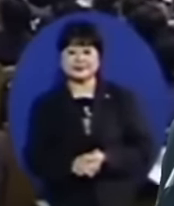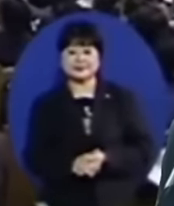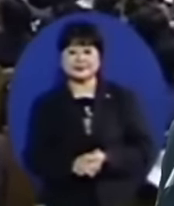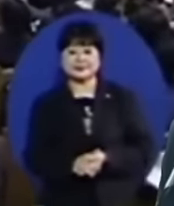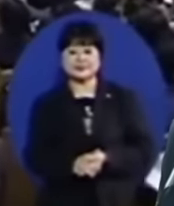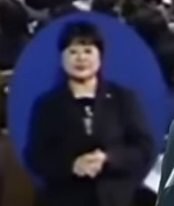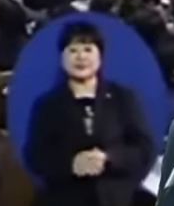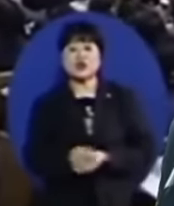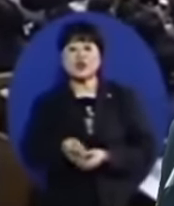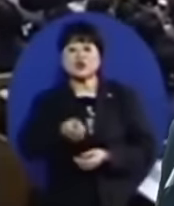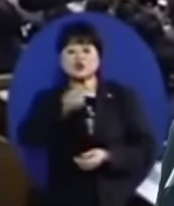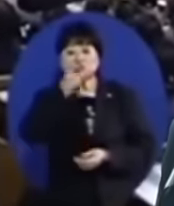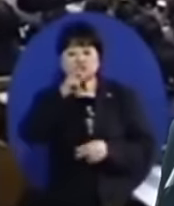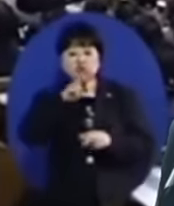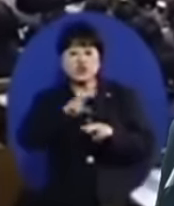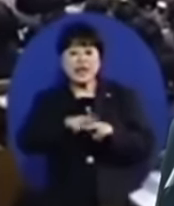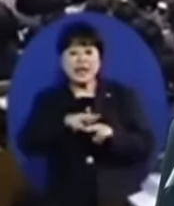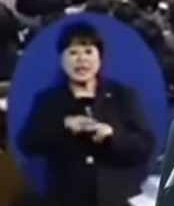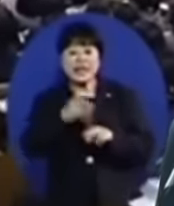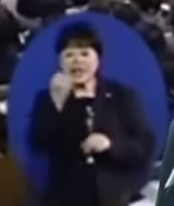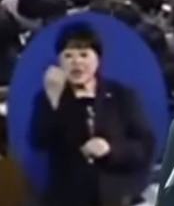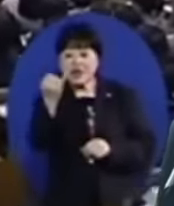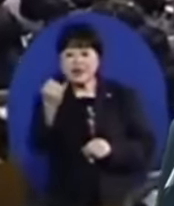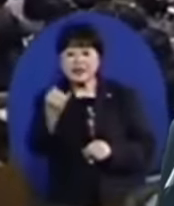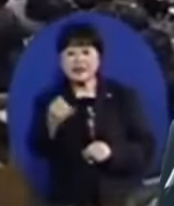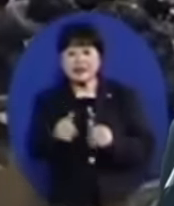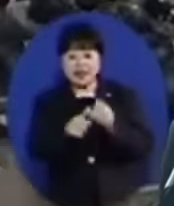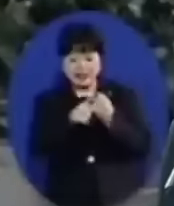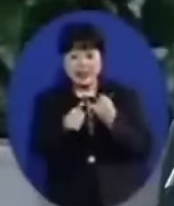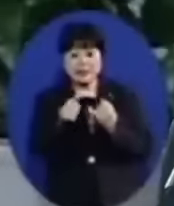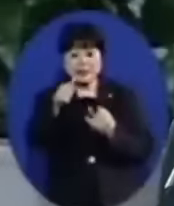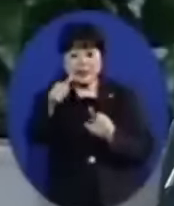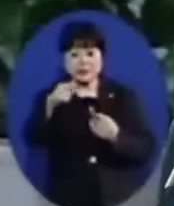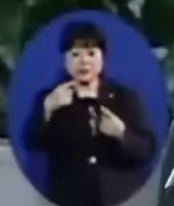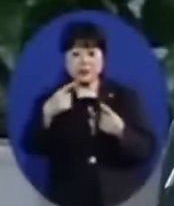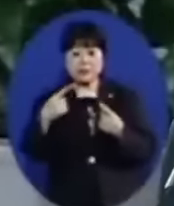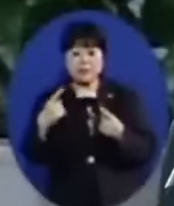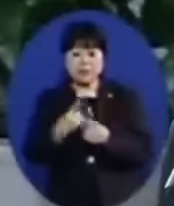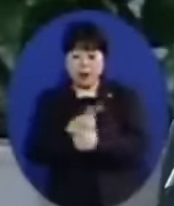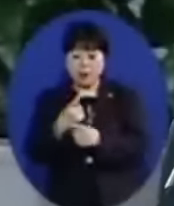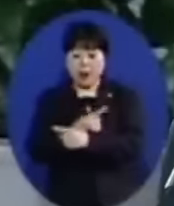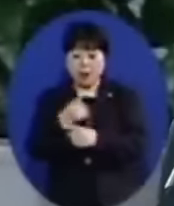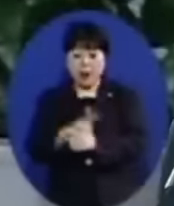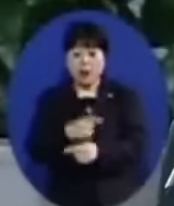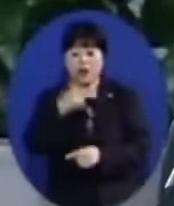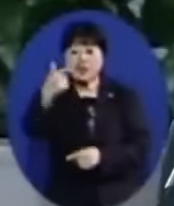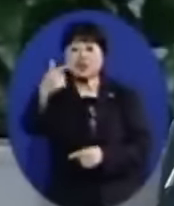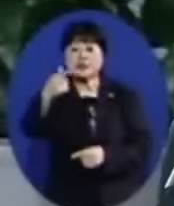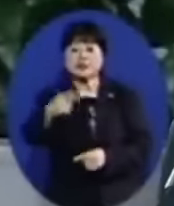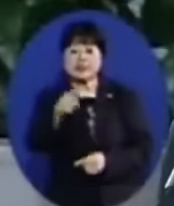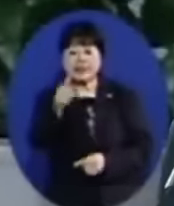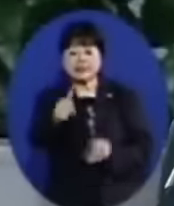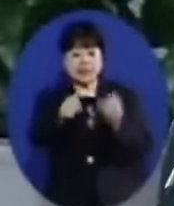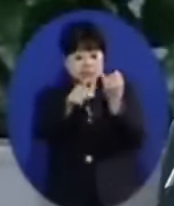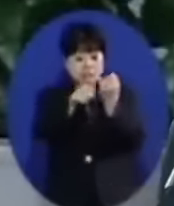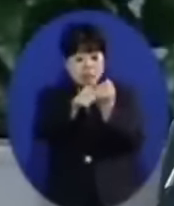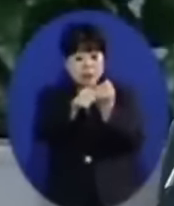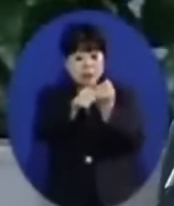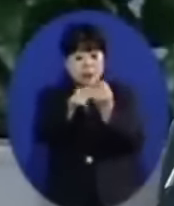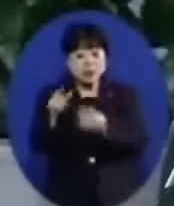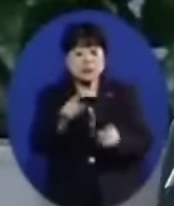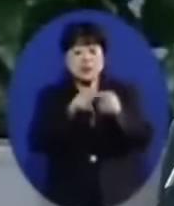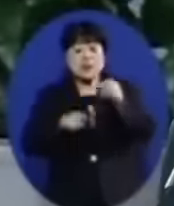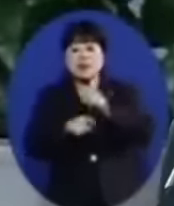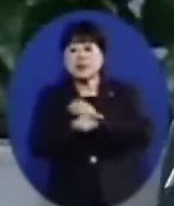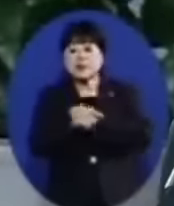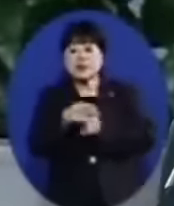수가성 우물가의 여인은 남편을 다섯이나 갈아제끼고 여섯 번째 남자하고 살면서도 삶의 의미를 발견하지